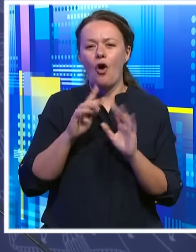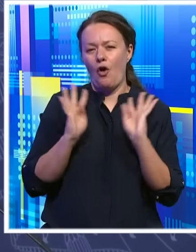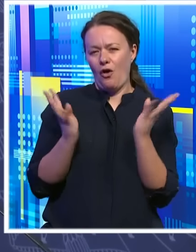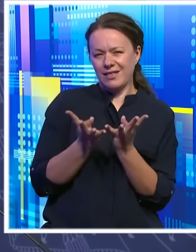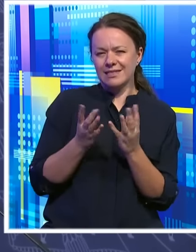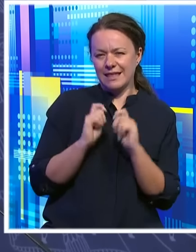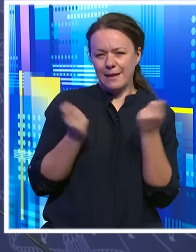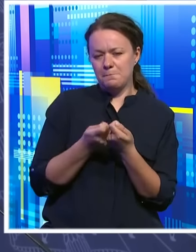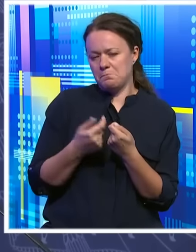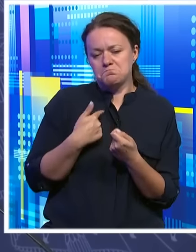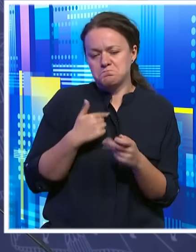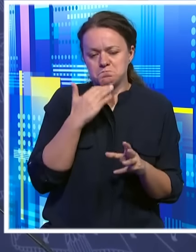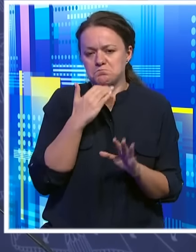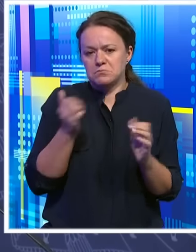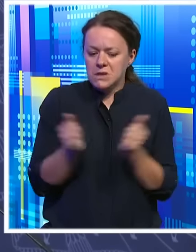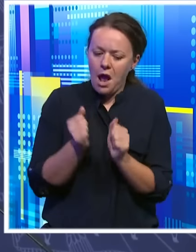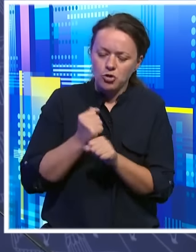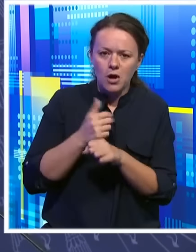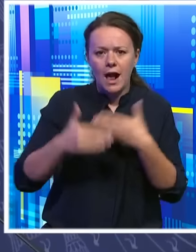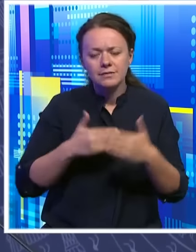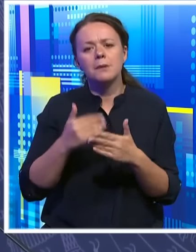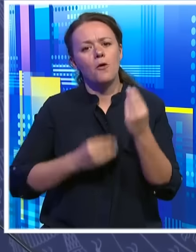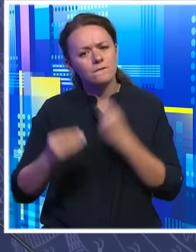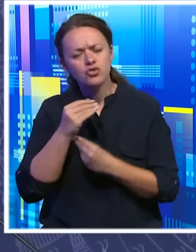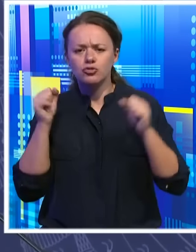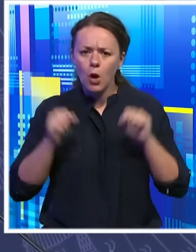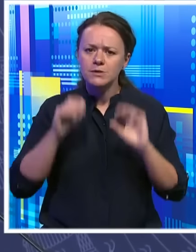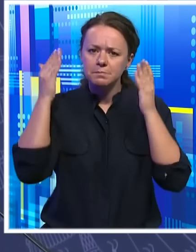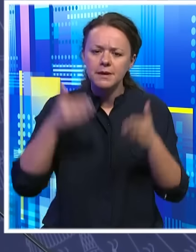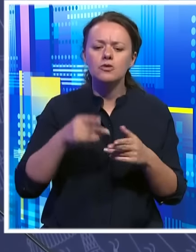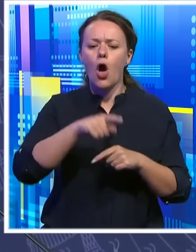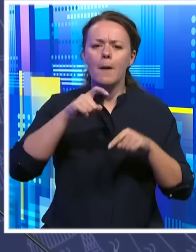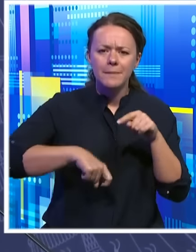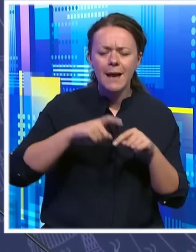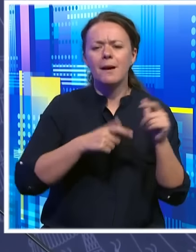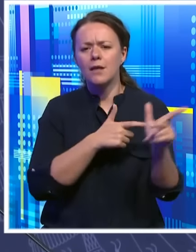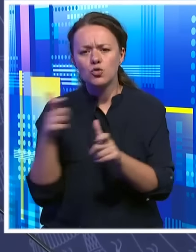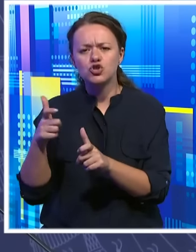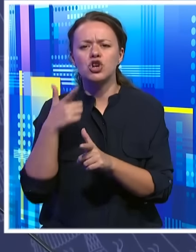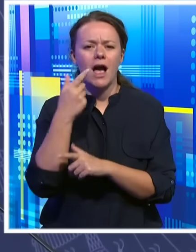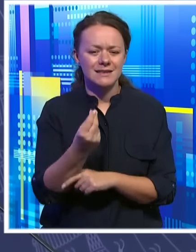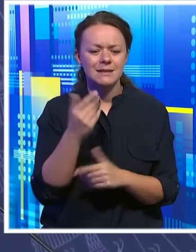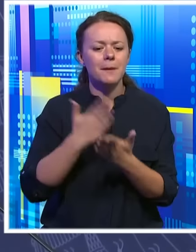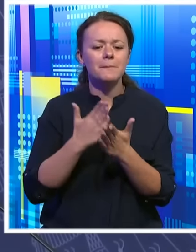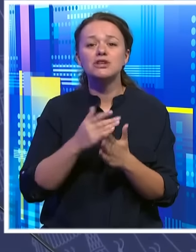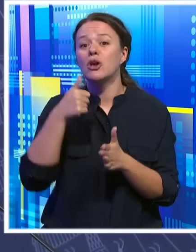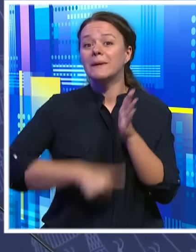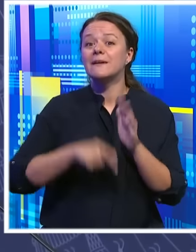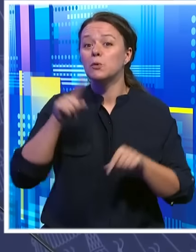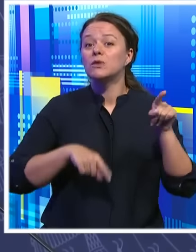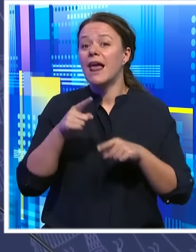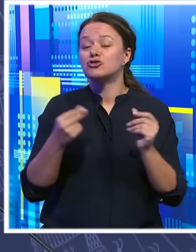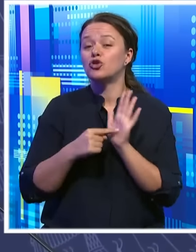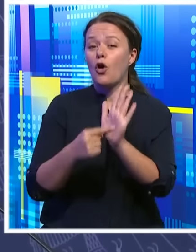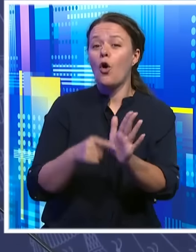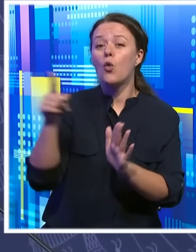radimo veoma ozbiljno na daljem opremanju i naoružavanju Srbije, veoma ozbiljno. Neke ćete sisteme prvi put videti u Kruševcu 28.